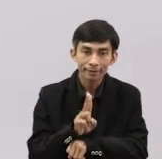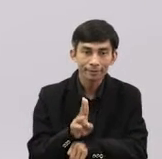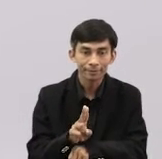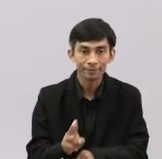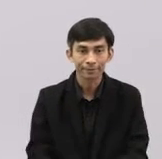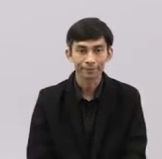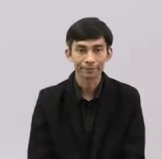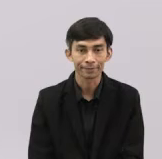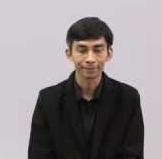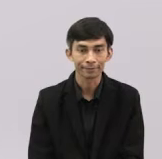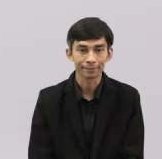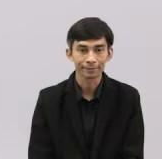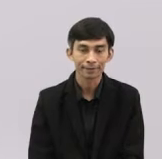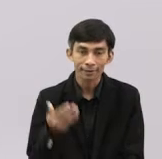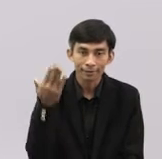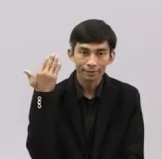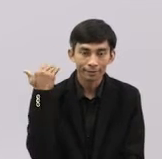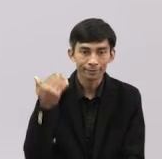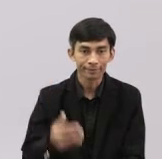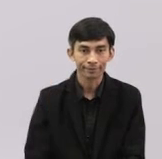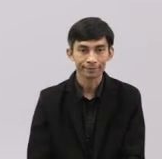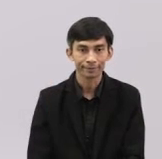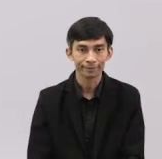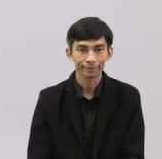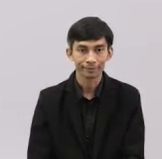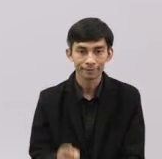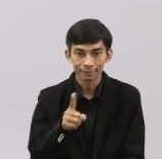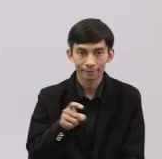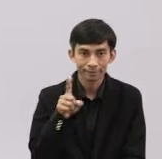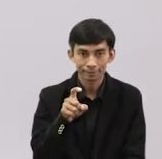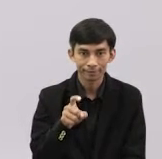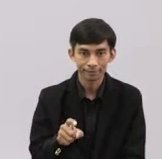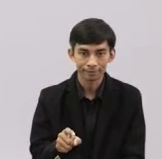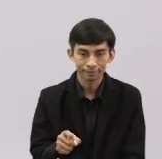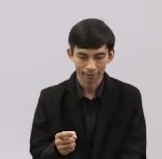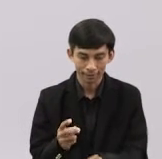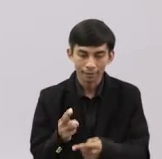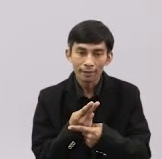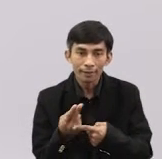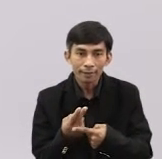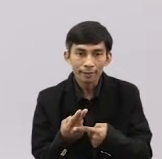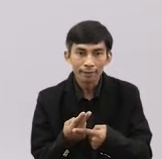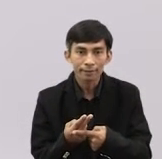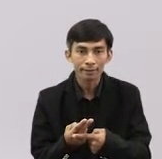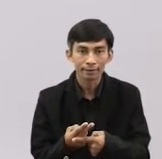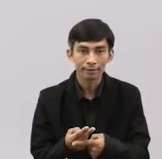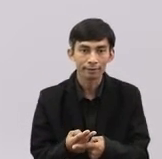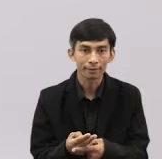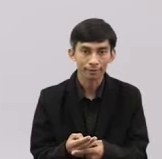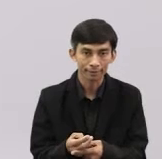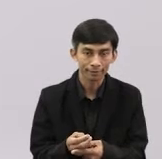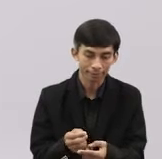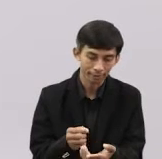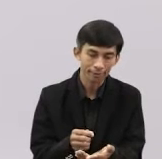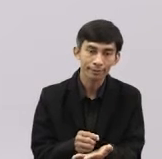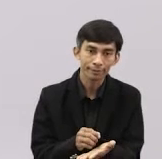đà. Còn lòng tứ, chà, ta con bàn ạ nụ vọt, tam,